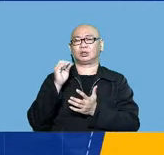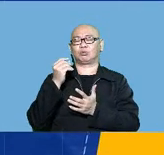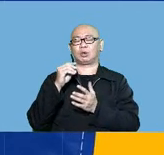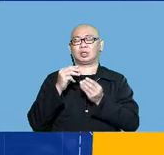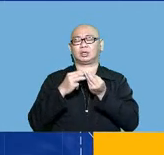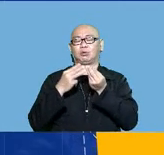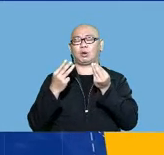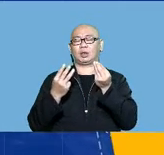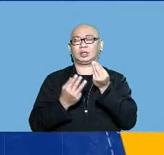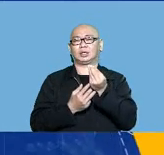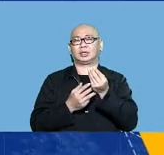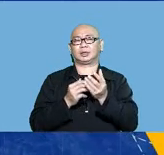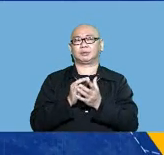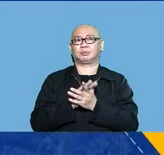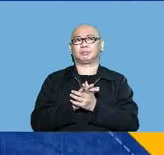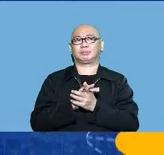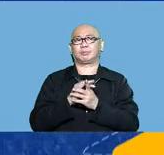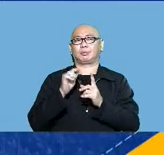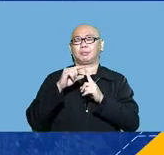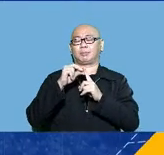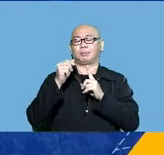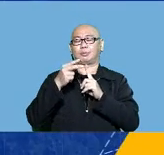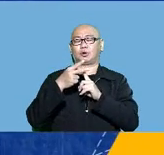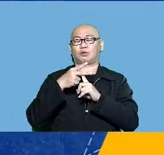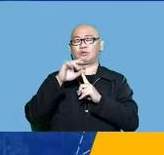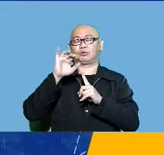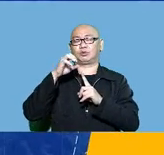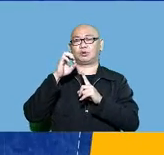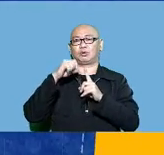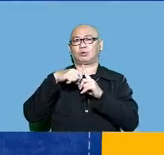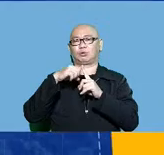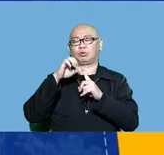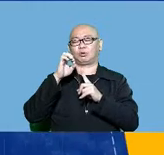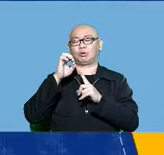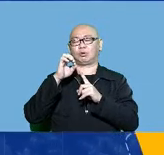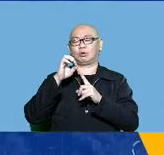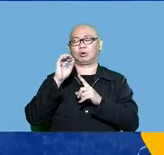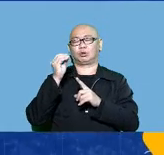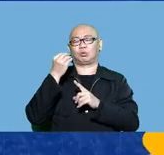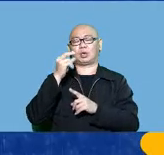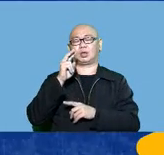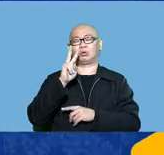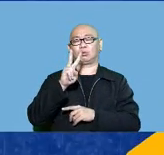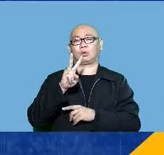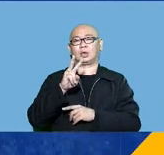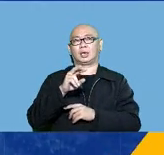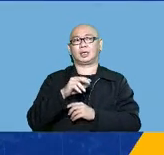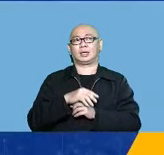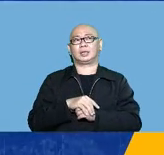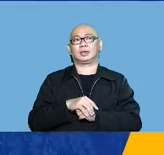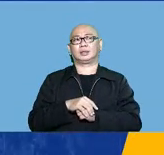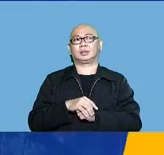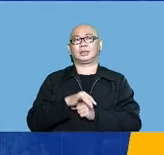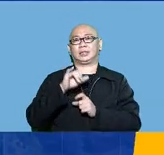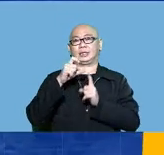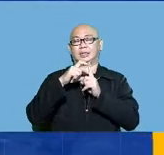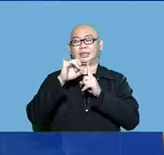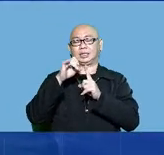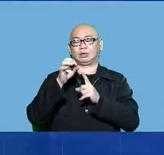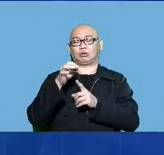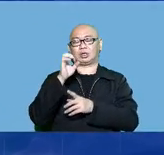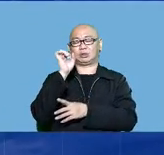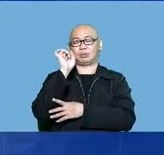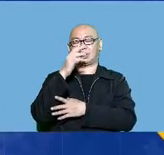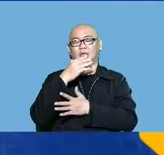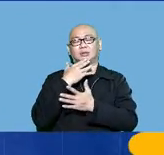diwakili Prof. Joko mungkin ya, Pak Ketua 2, matur nuwun Prof. Joko. IDI Kota Semarang, terima kasih Dr.